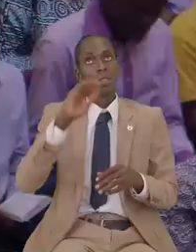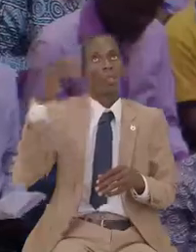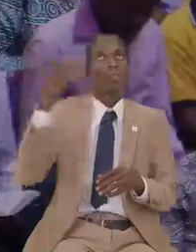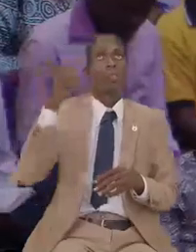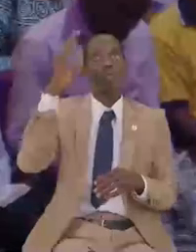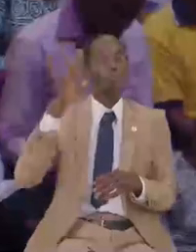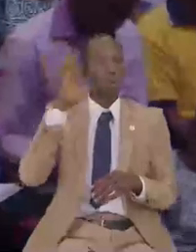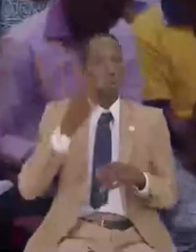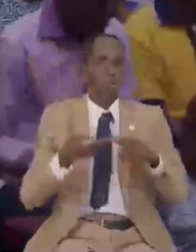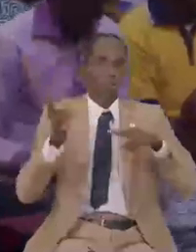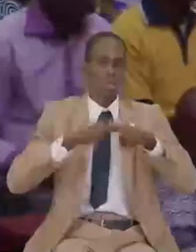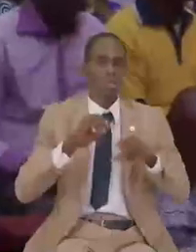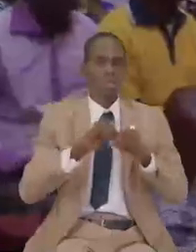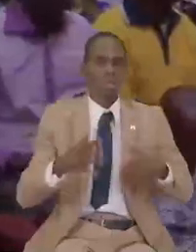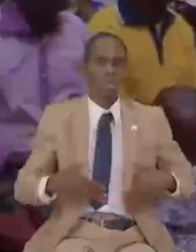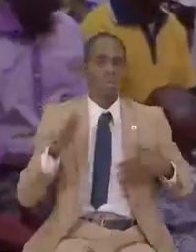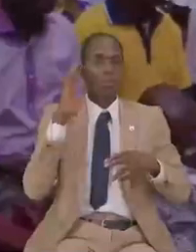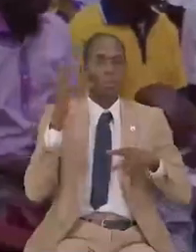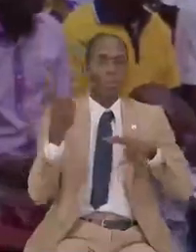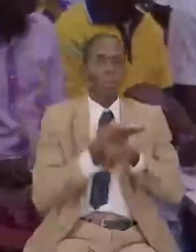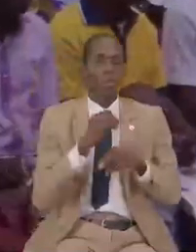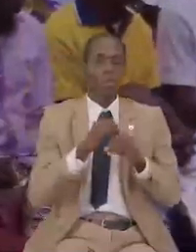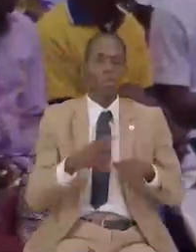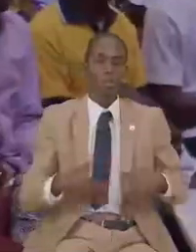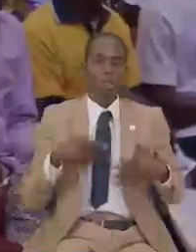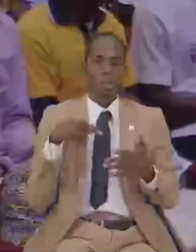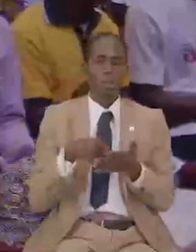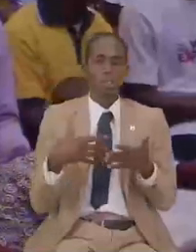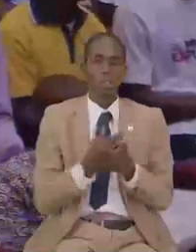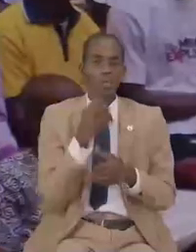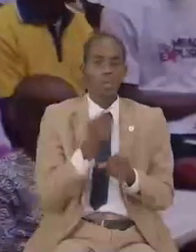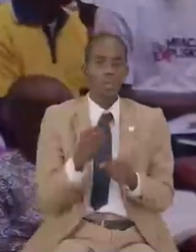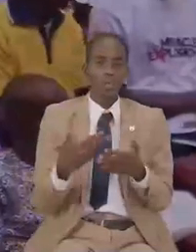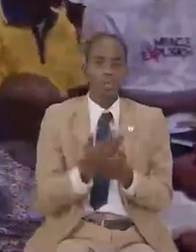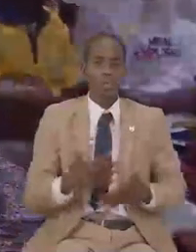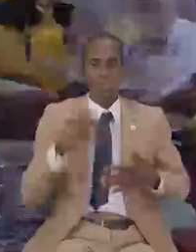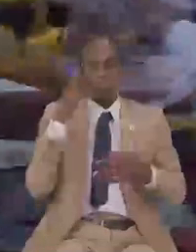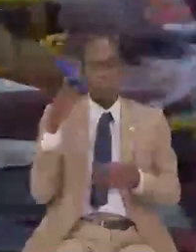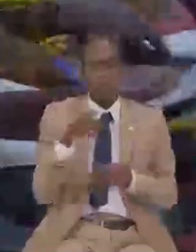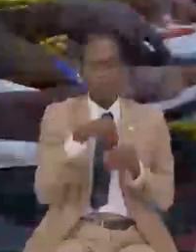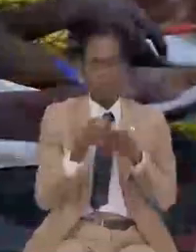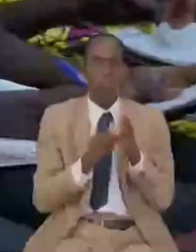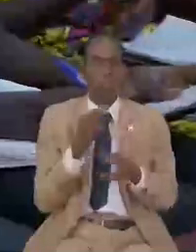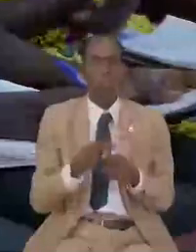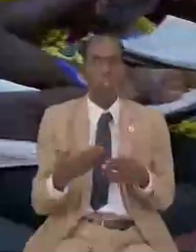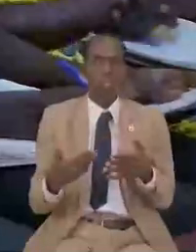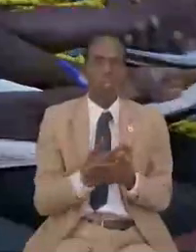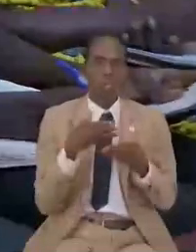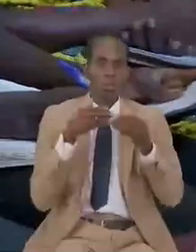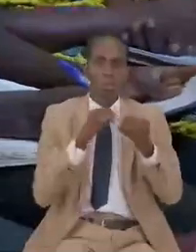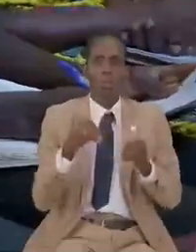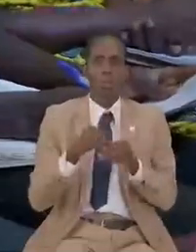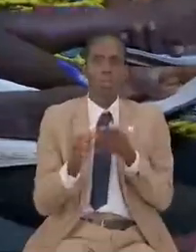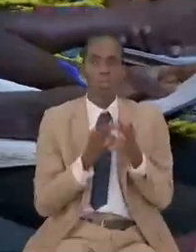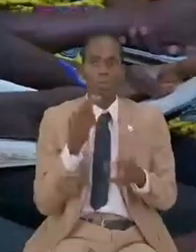dans votre vie, que cela se multiplie dans votre vie. C'est une nouvelle année, une nouvelle vie pour vous, une nouvelle direction, une nouvelle